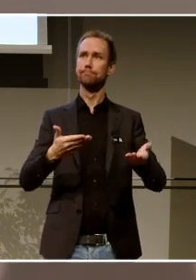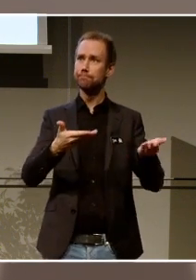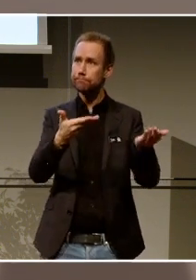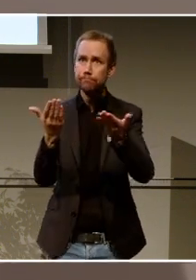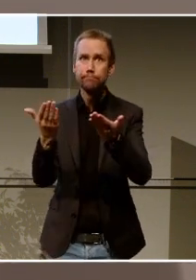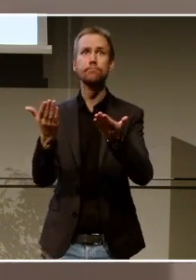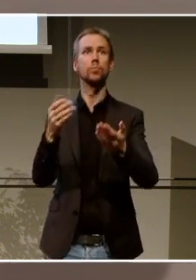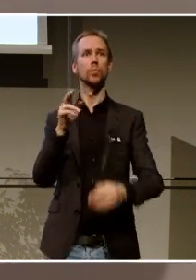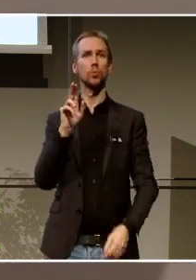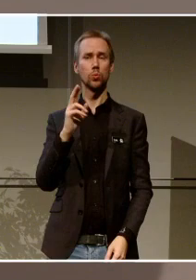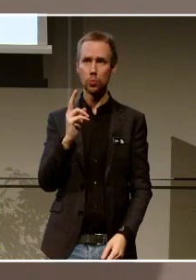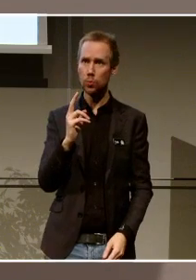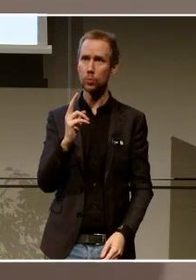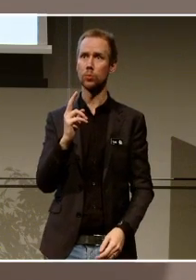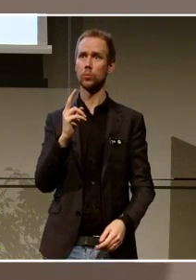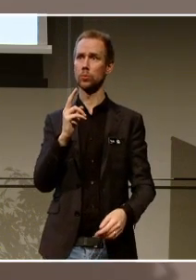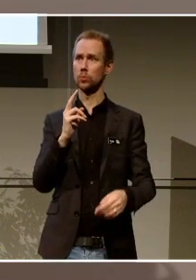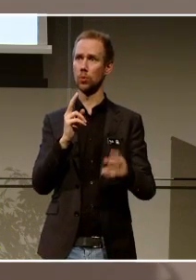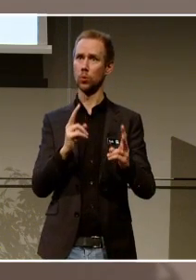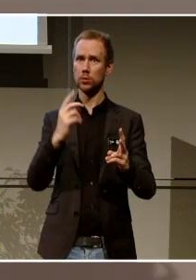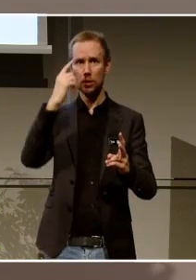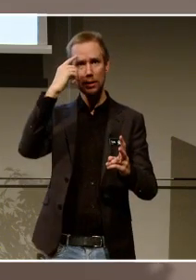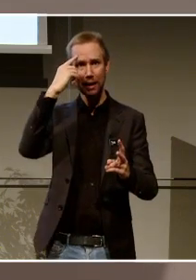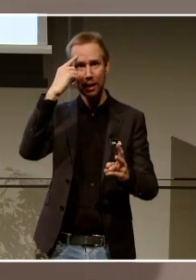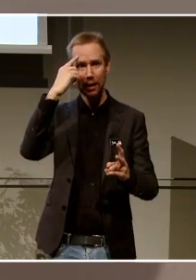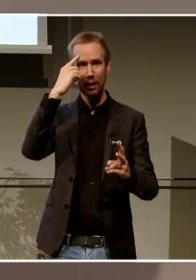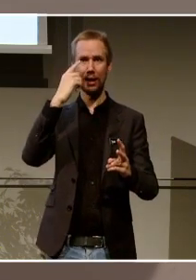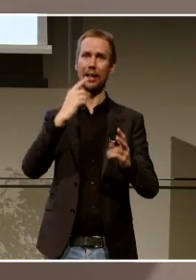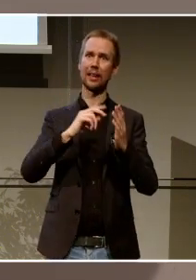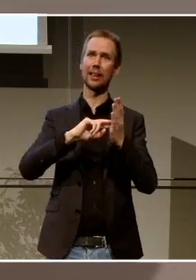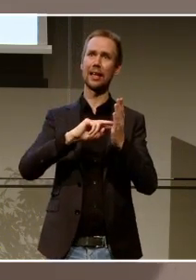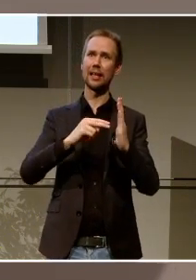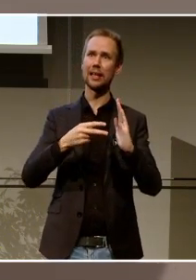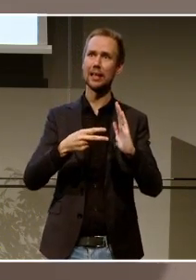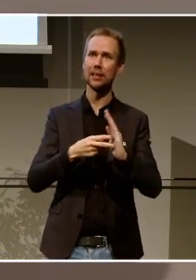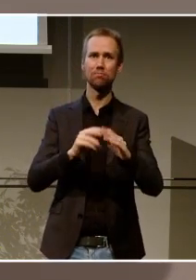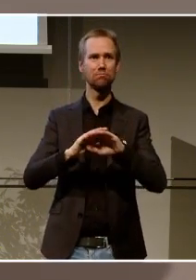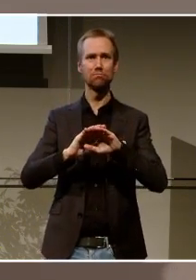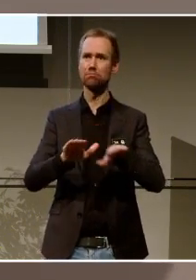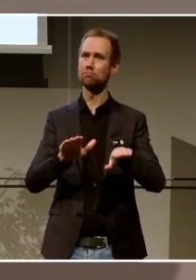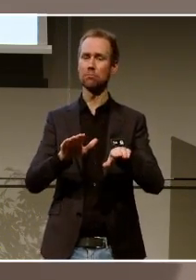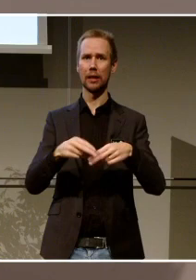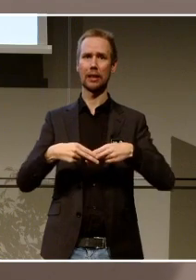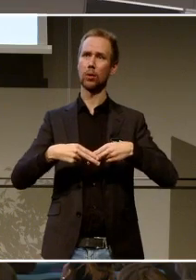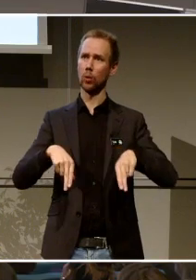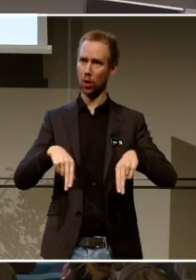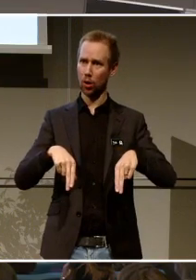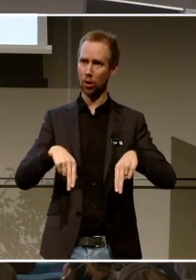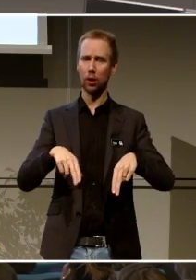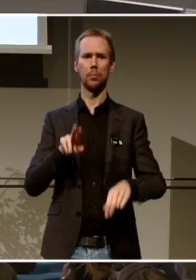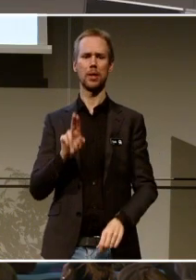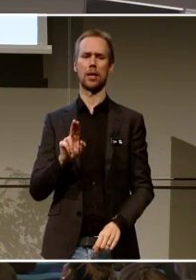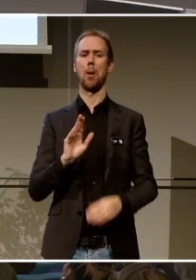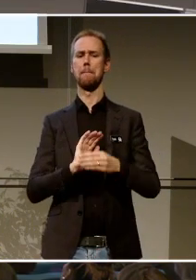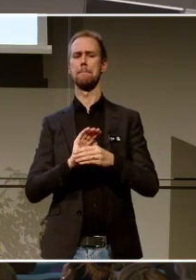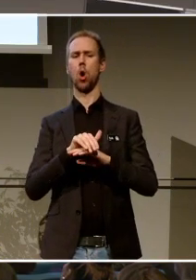genom att se och synliggöra att teknik är inte neutral. Ställ er bakom och fundera på, vad är det för dolda idéer